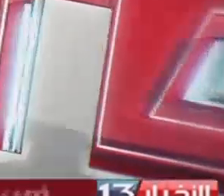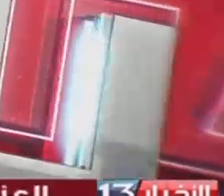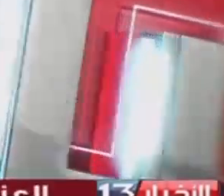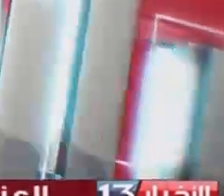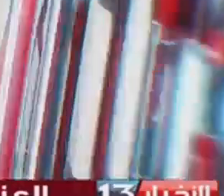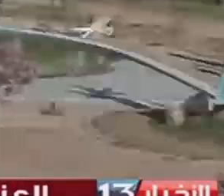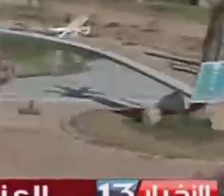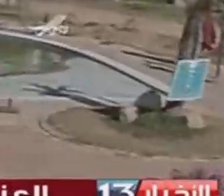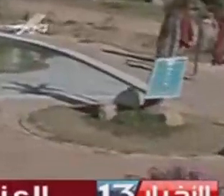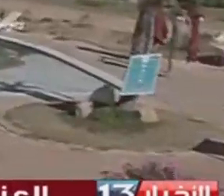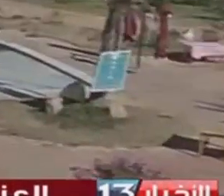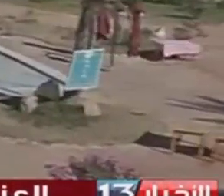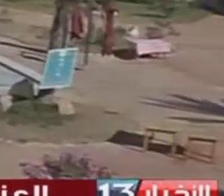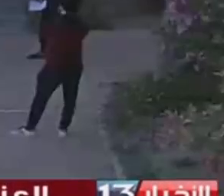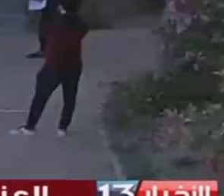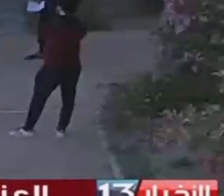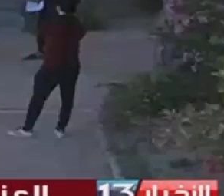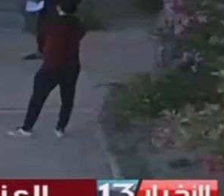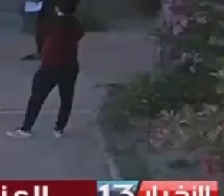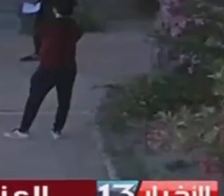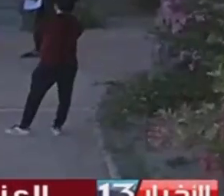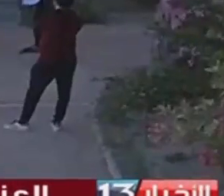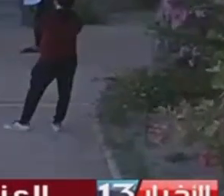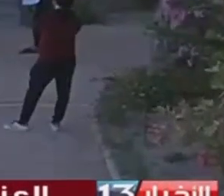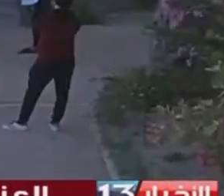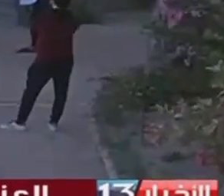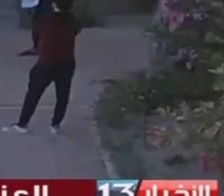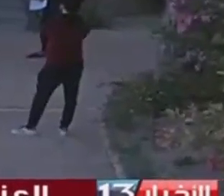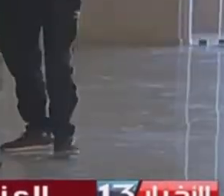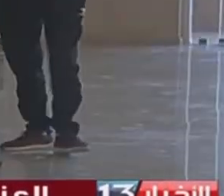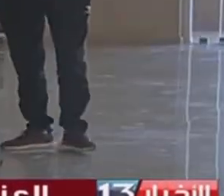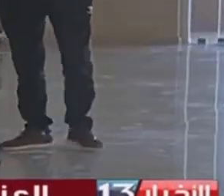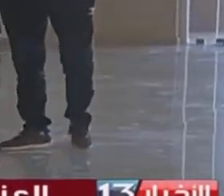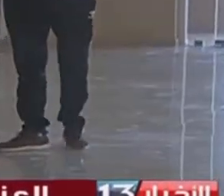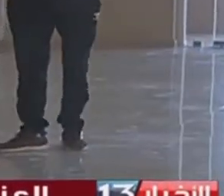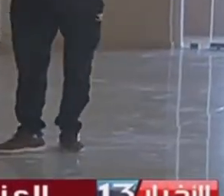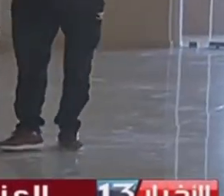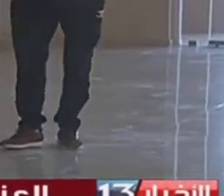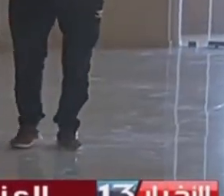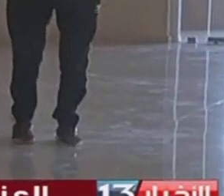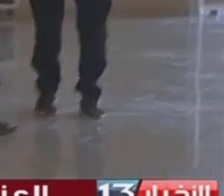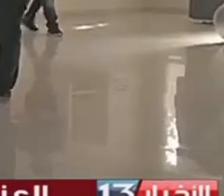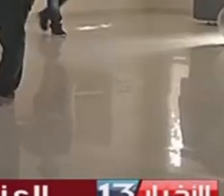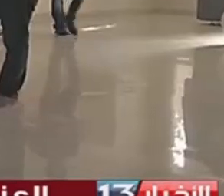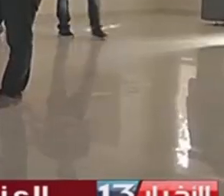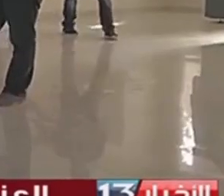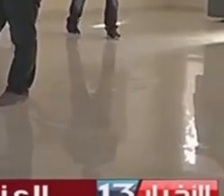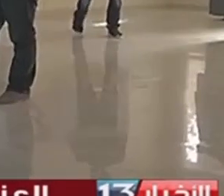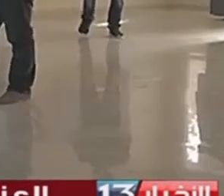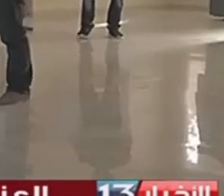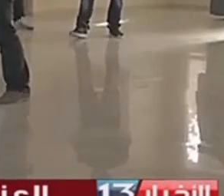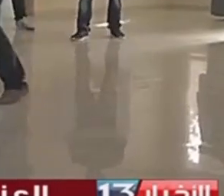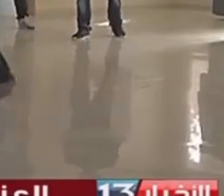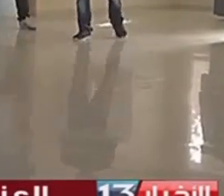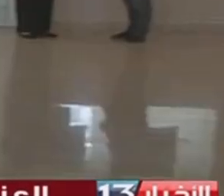نحو الف ليبي يخضعون الحجر الصحي الذاتي في وحدات فندقيه في جنين ويطالبون السلطات